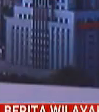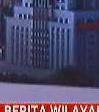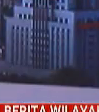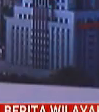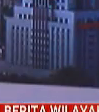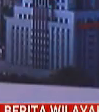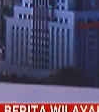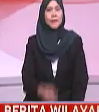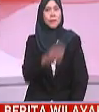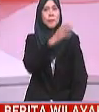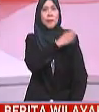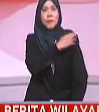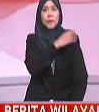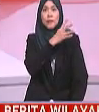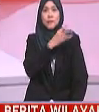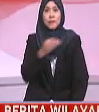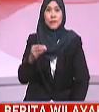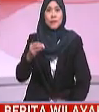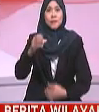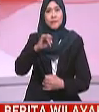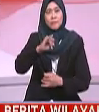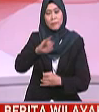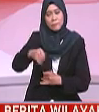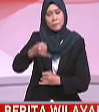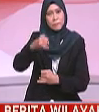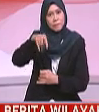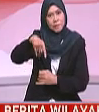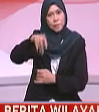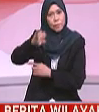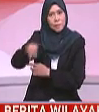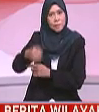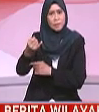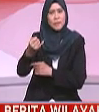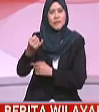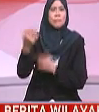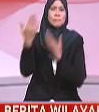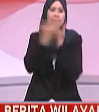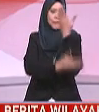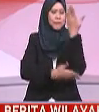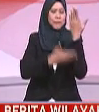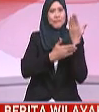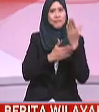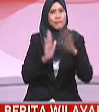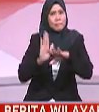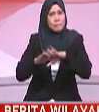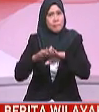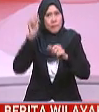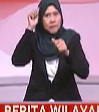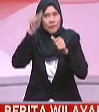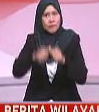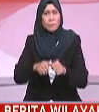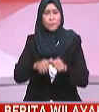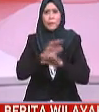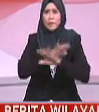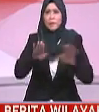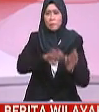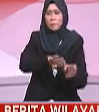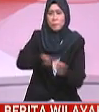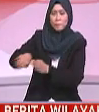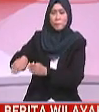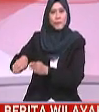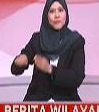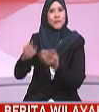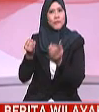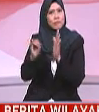Bertemu kembali. Pegawai dan anggota Jabatan Pengangkutan Jalan JPJ seluruh negara diingatkan agar tidak mengetepikan